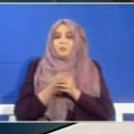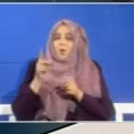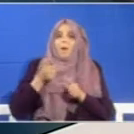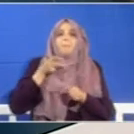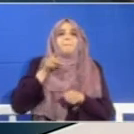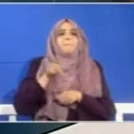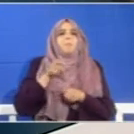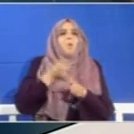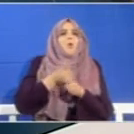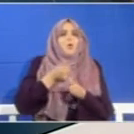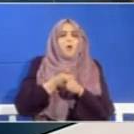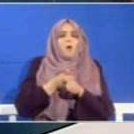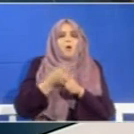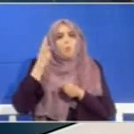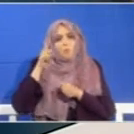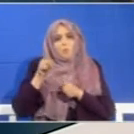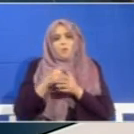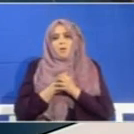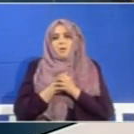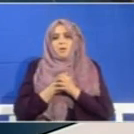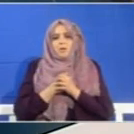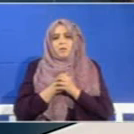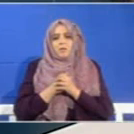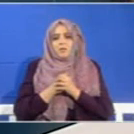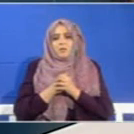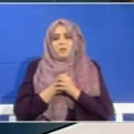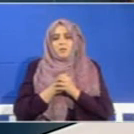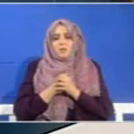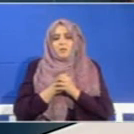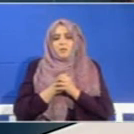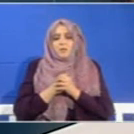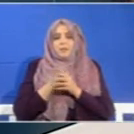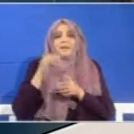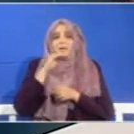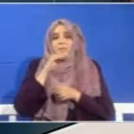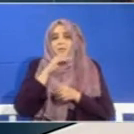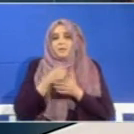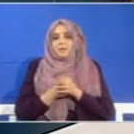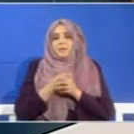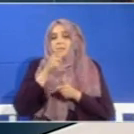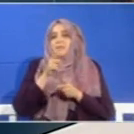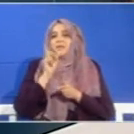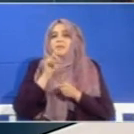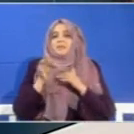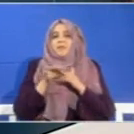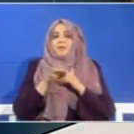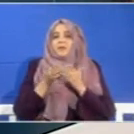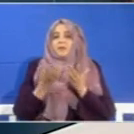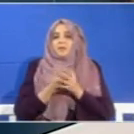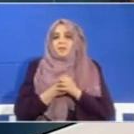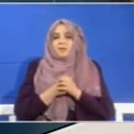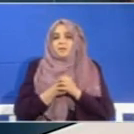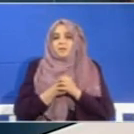دوك نبعثوا للديساتيان يهتموا بالامر. الامر تاعي الزوجة الآن وين هي؟ الزوجة راهي معاك ولا